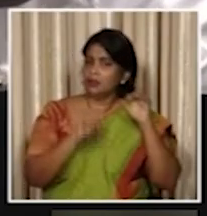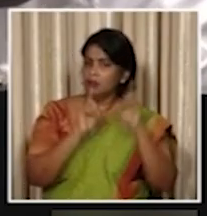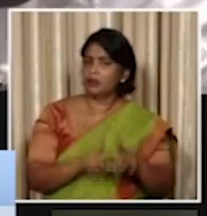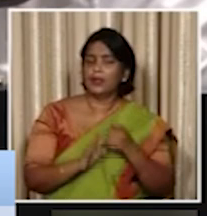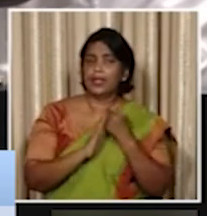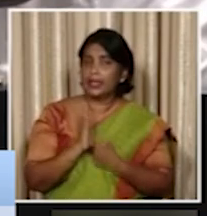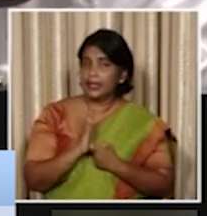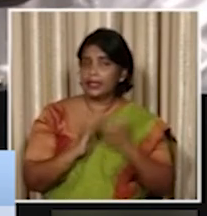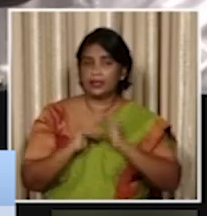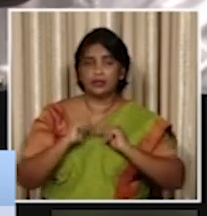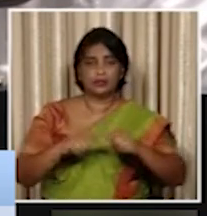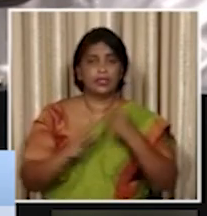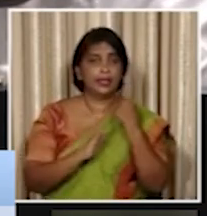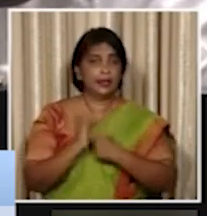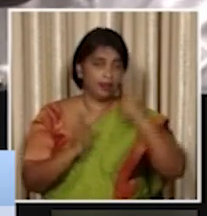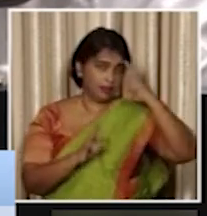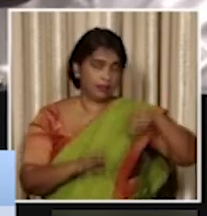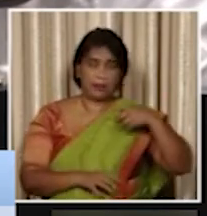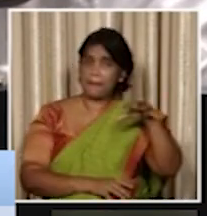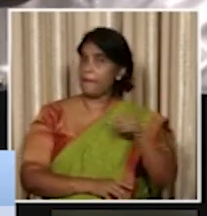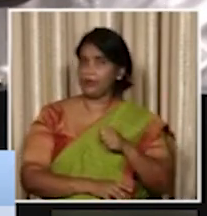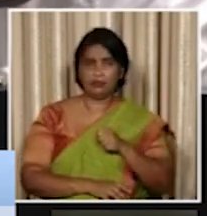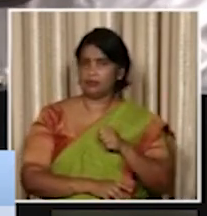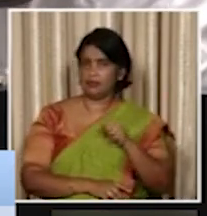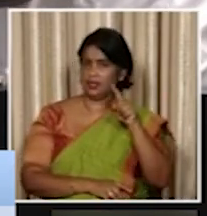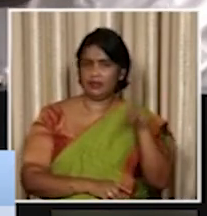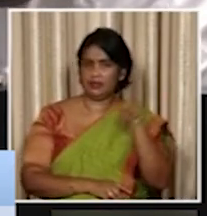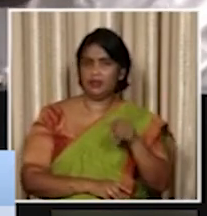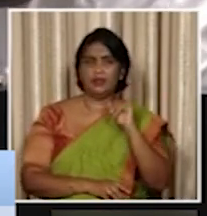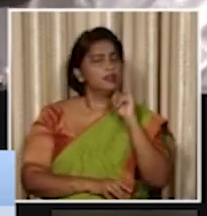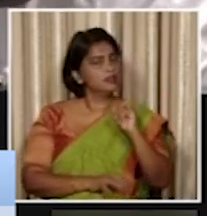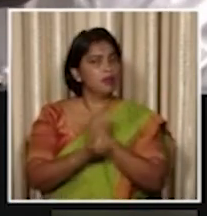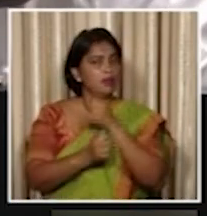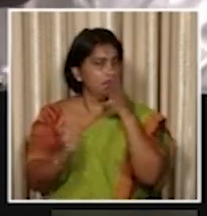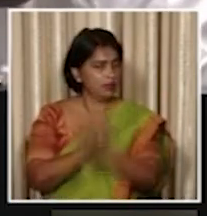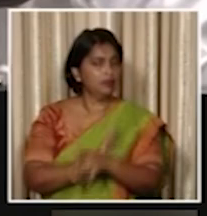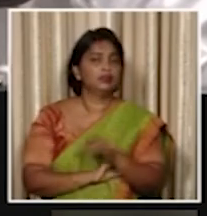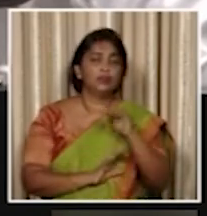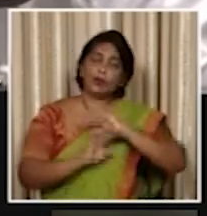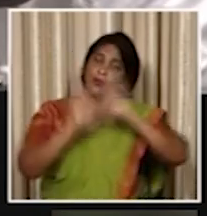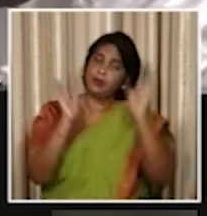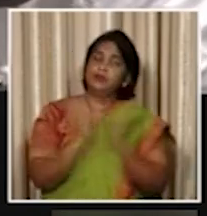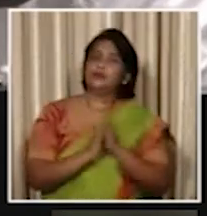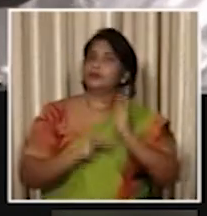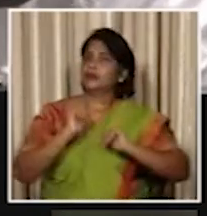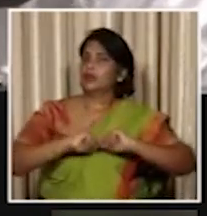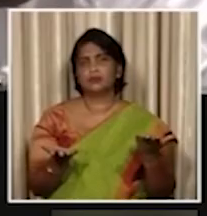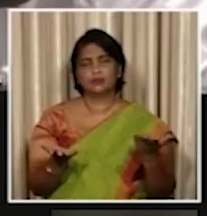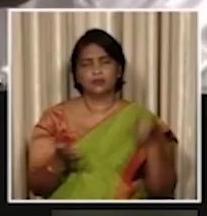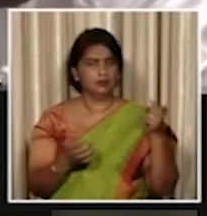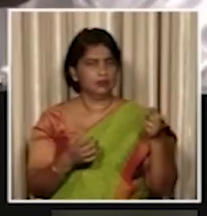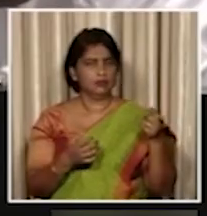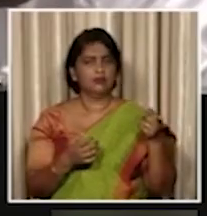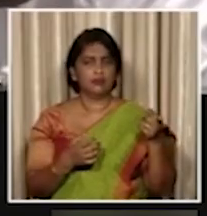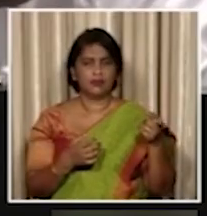නීතිය ක්‍රියාත්මක කරනවා කියලා නීතිය තමන්ට ඕන විදිහට අතකොළුවක් හැටියට පාවිච්චි කරන වැරදි. මේ සමහර නිලධාරීන් කරන වැරදි නිසා සමස්ත ක්‍රියාවලියම ගරු කොතනෑතුමා